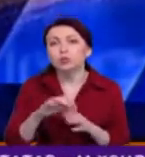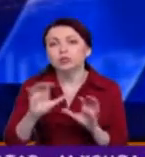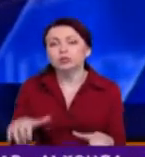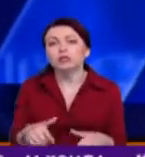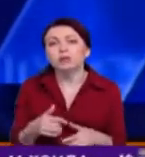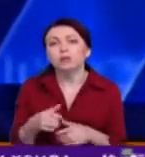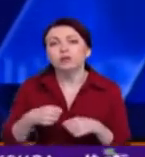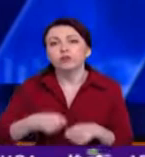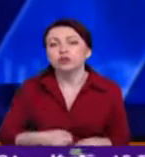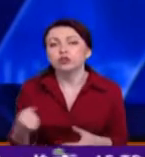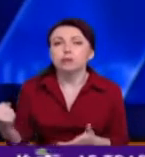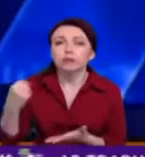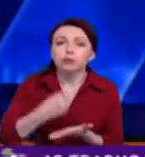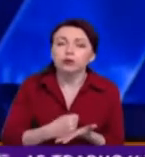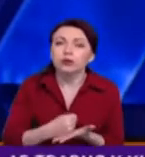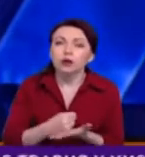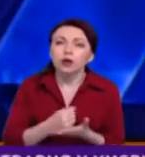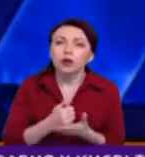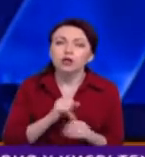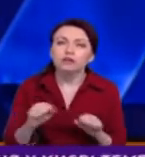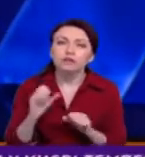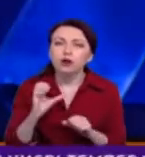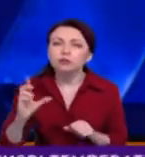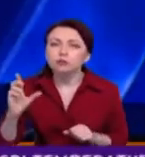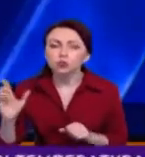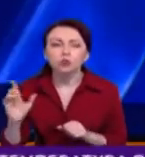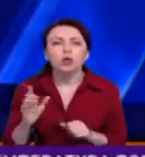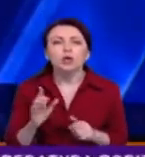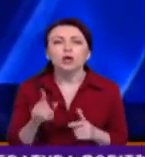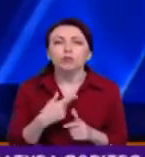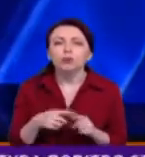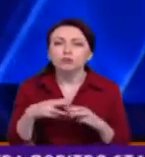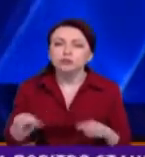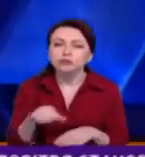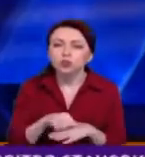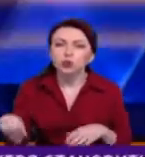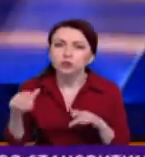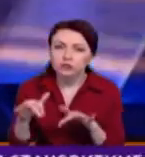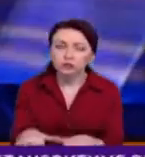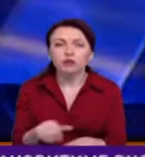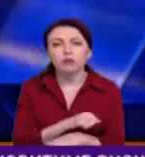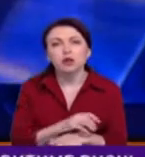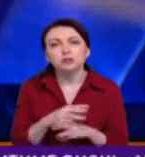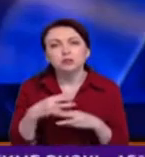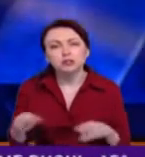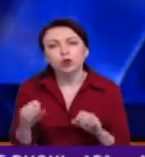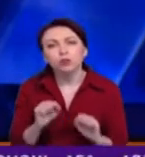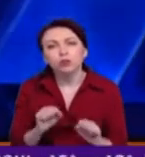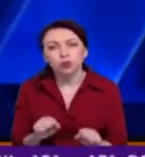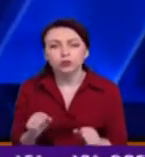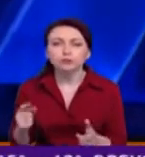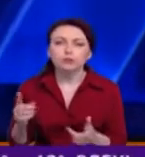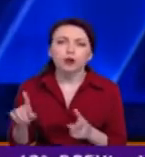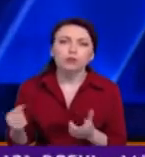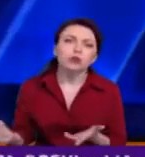подавати кандидатуру керівника Служби безпеки України, подавати кандидатуру міністра закордонних справ, міністра оборони, подавати